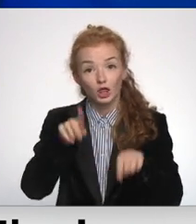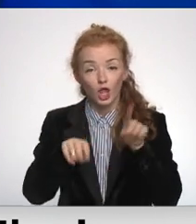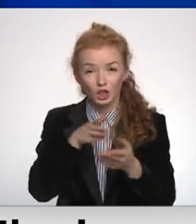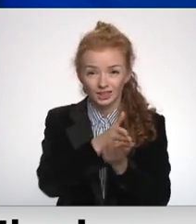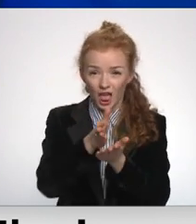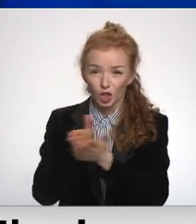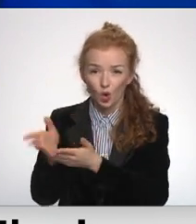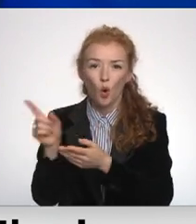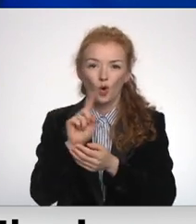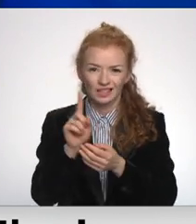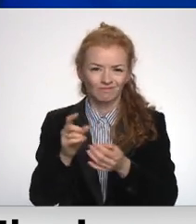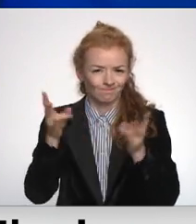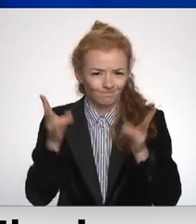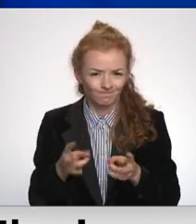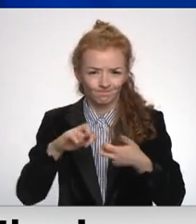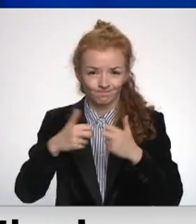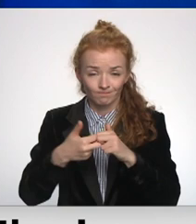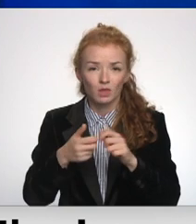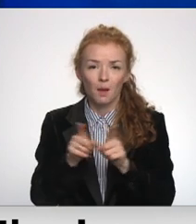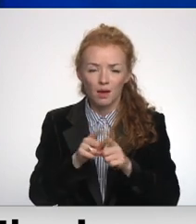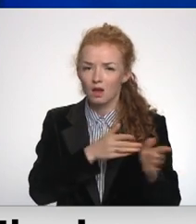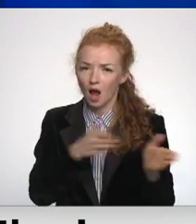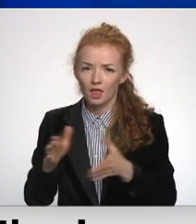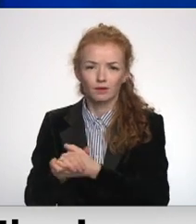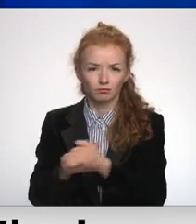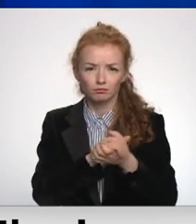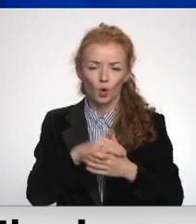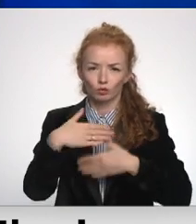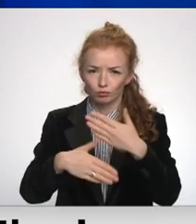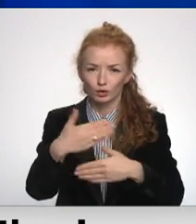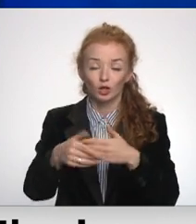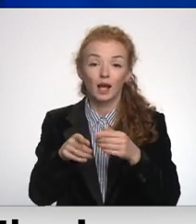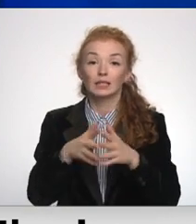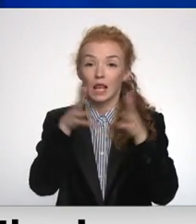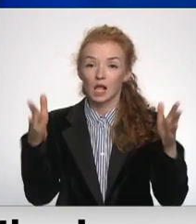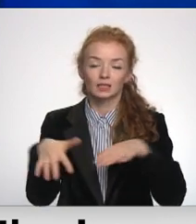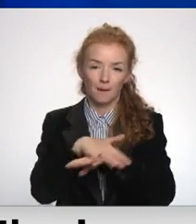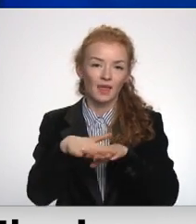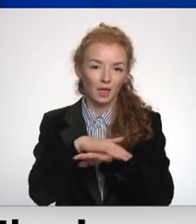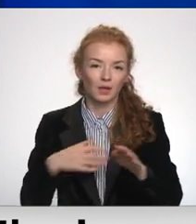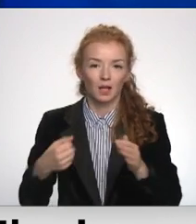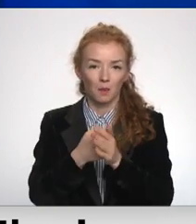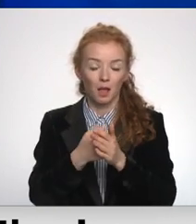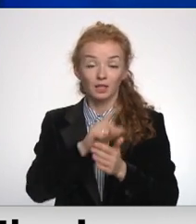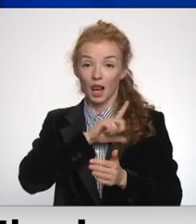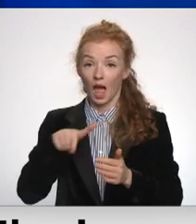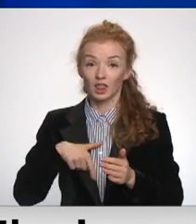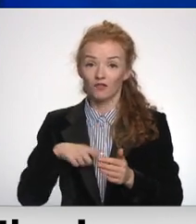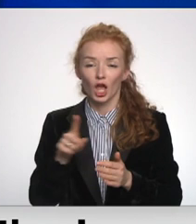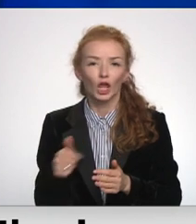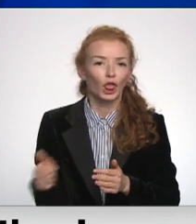ir ietekmēti, ir gatavība iet tālāk, jo tam ir liels sabiedrības atbalsts. Latvijas piemērs ir